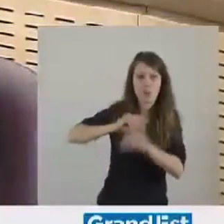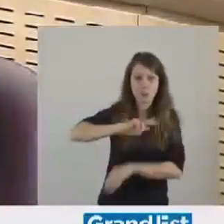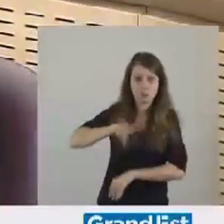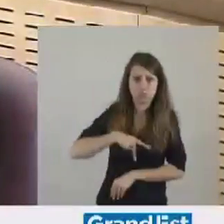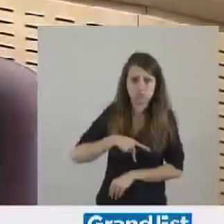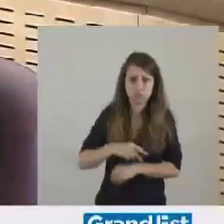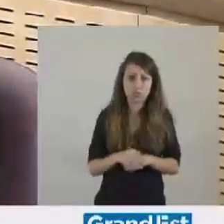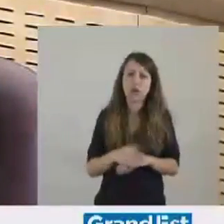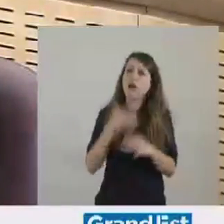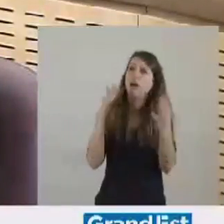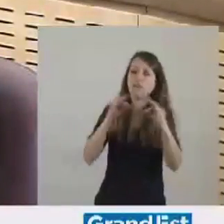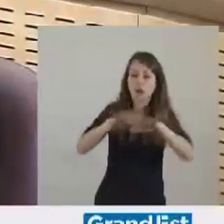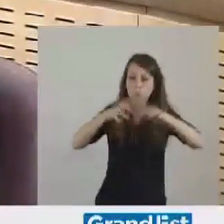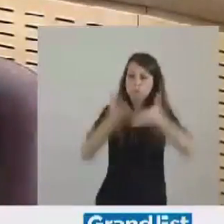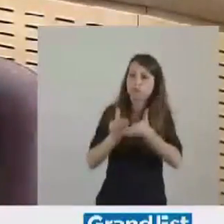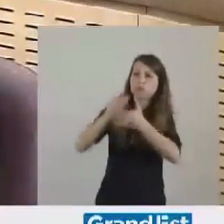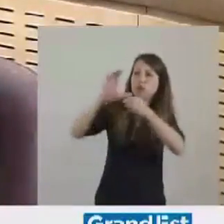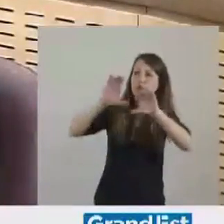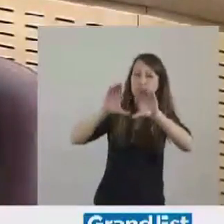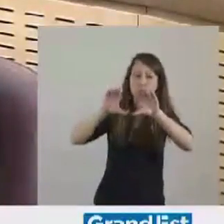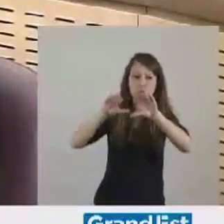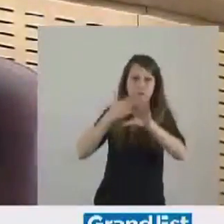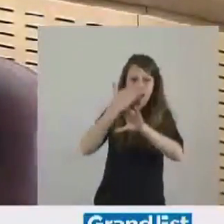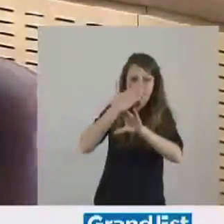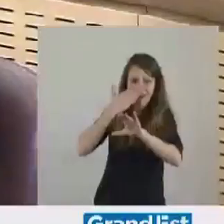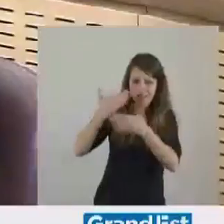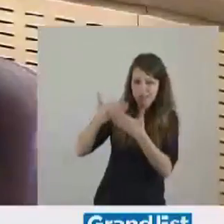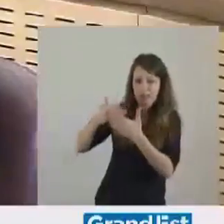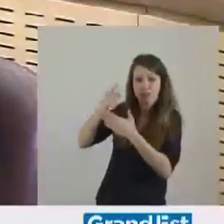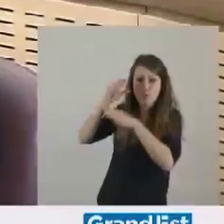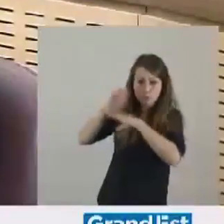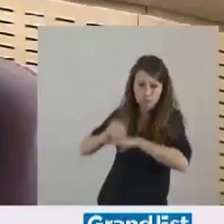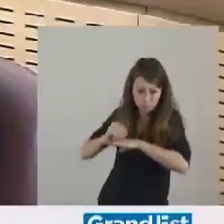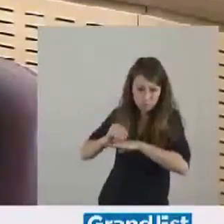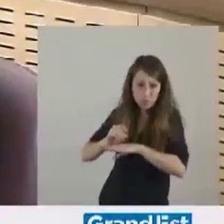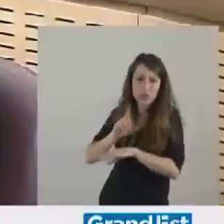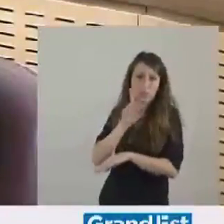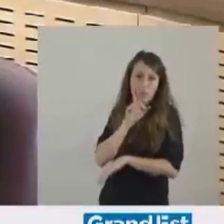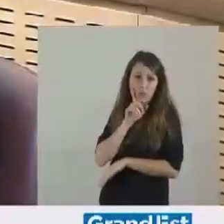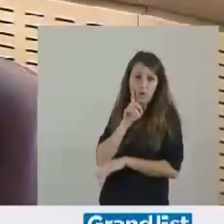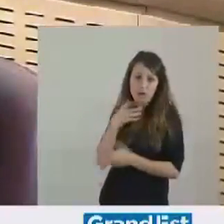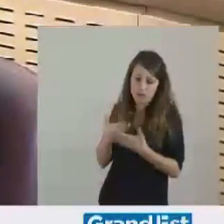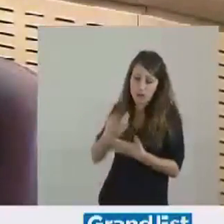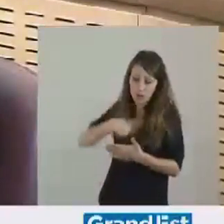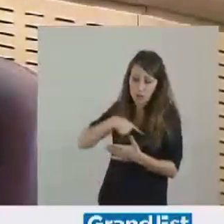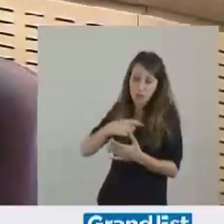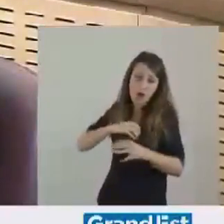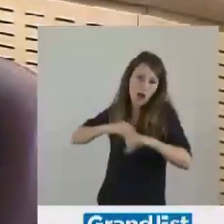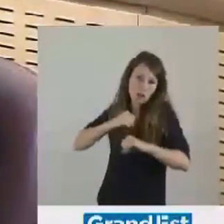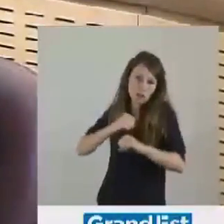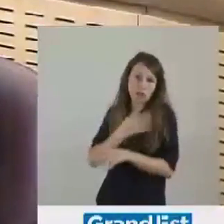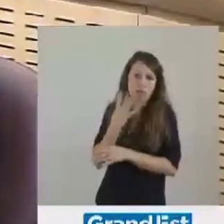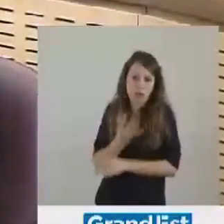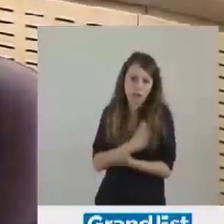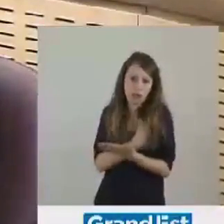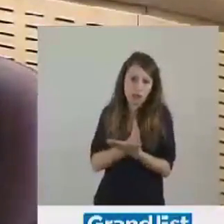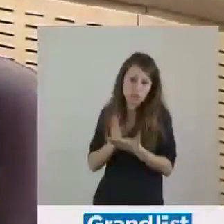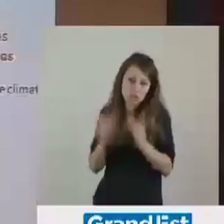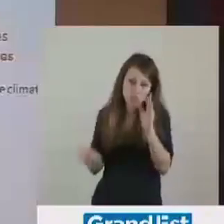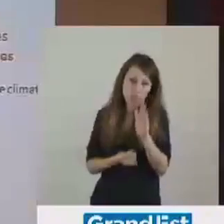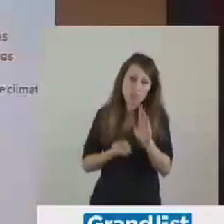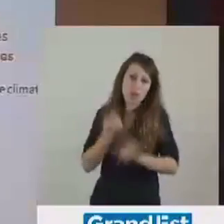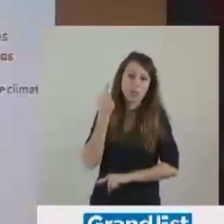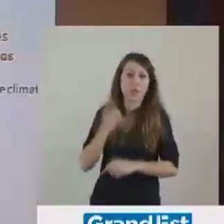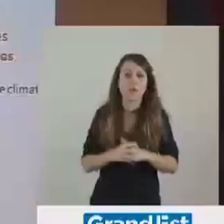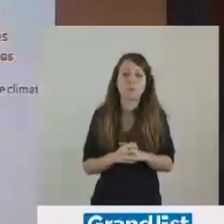effet de serre. Nous portons une politique axée sur 3 axes principaux et 4 axes d'intervention. Les 4 axes.